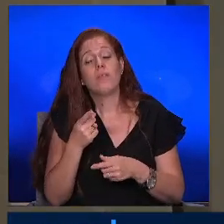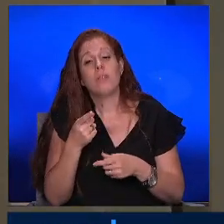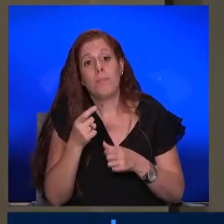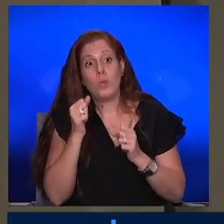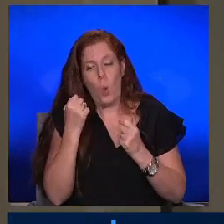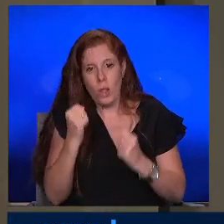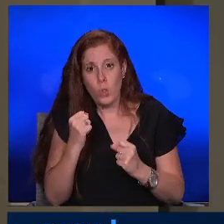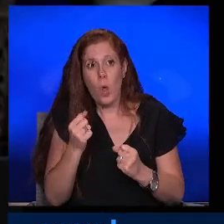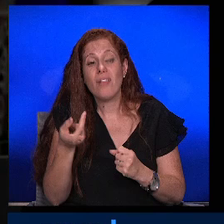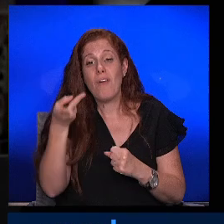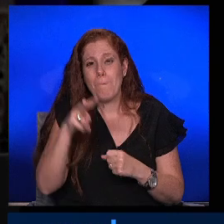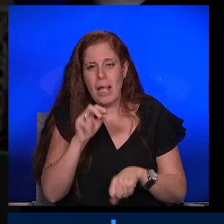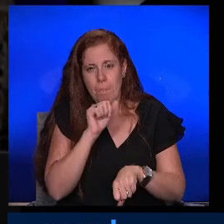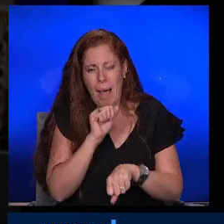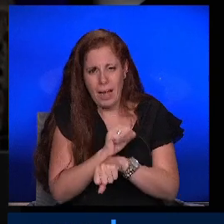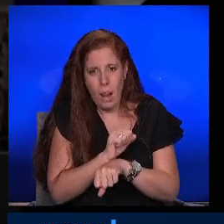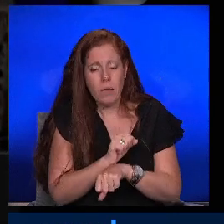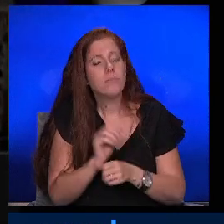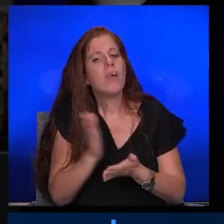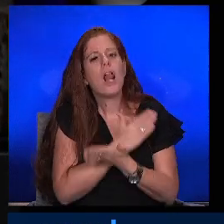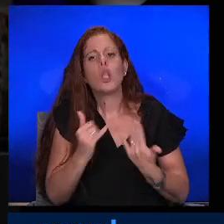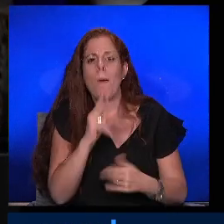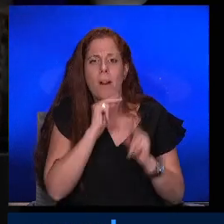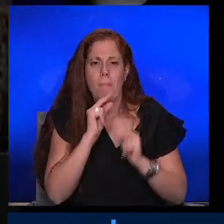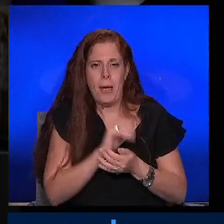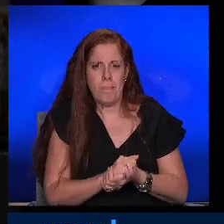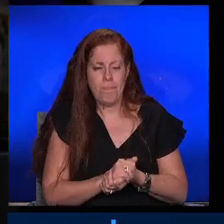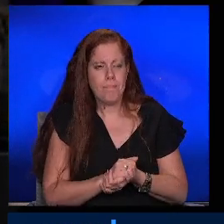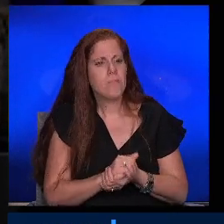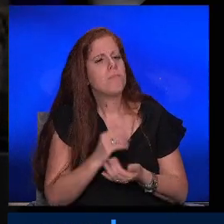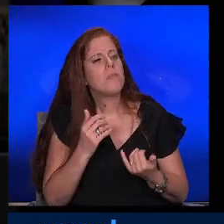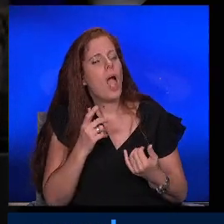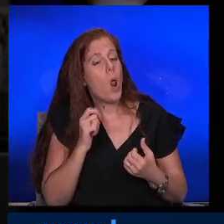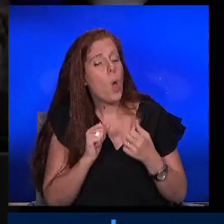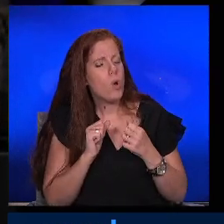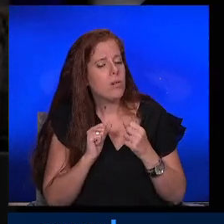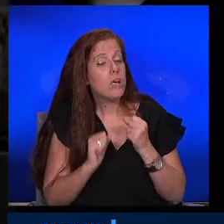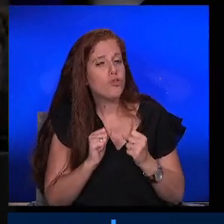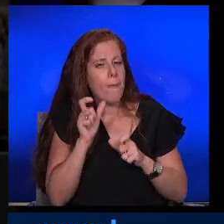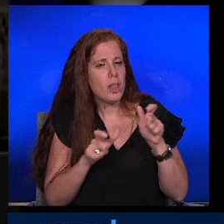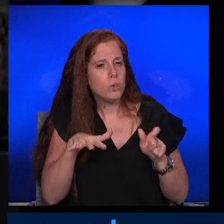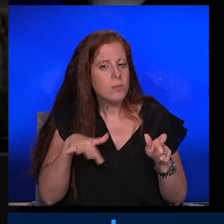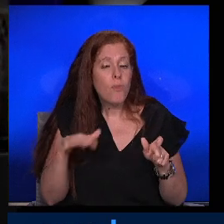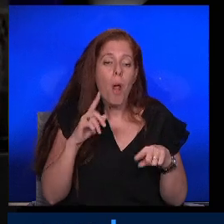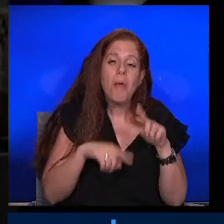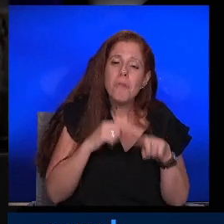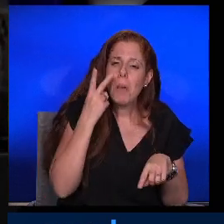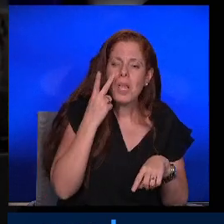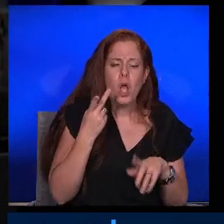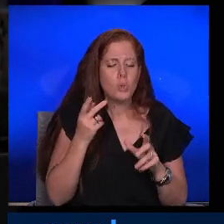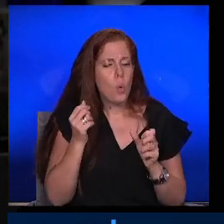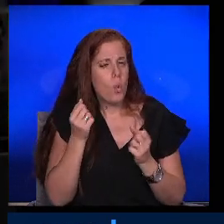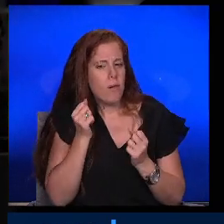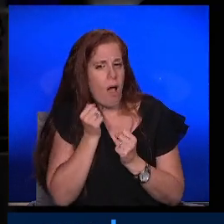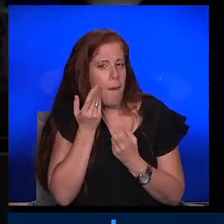לשבור שתיקה. היה לו מאוד מאוד אכפת מאנשים סביבו. יכול להיות שהוא היה נראה לעתים קר או מנוכר, אבל ברגע